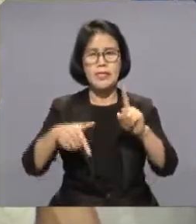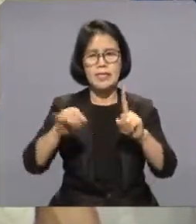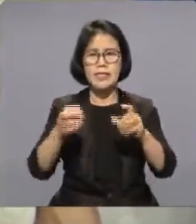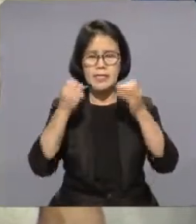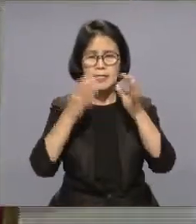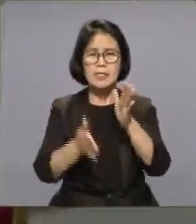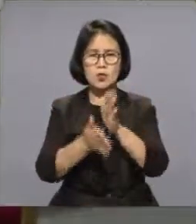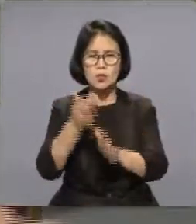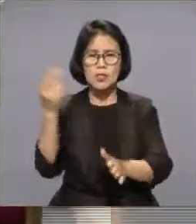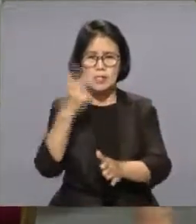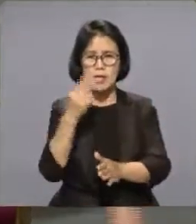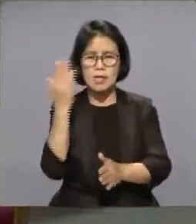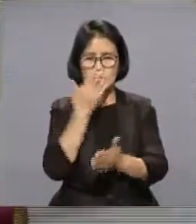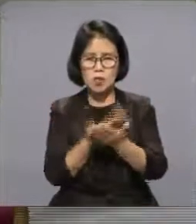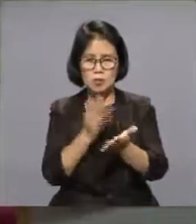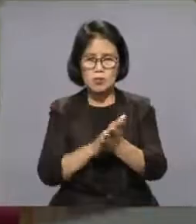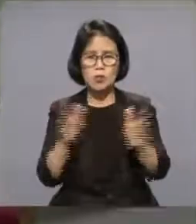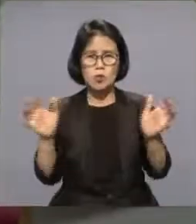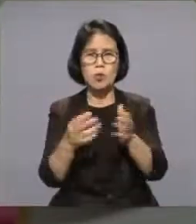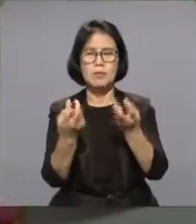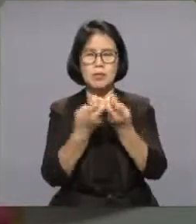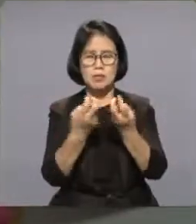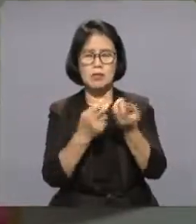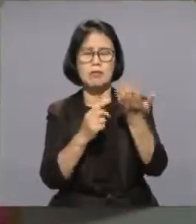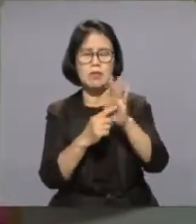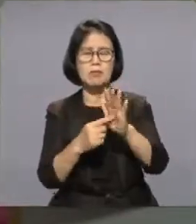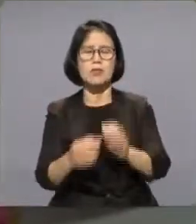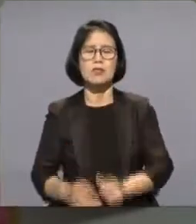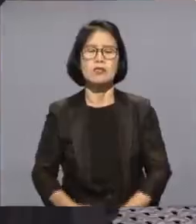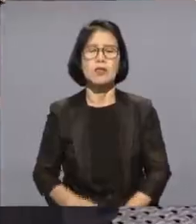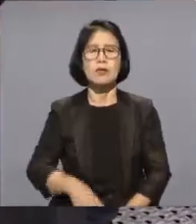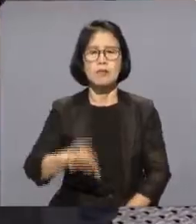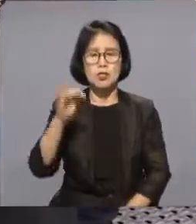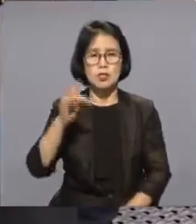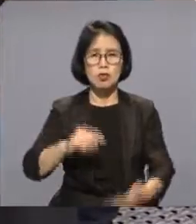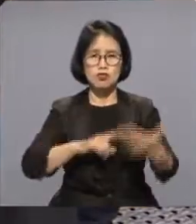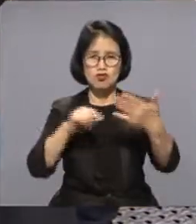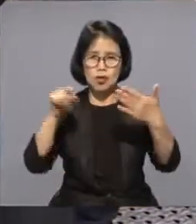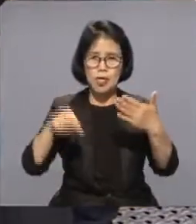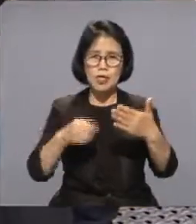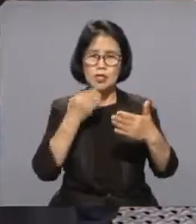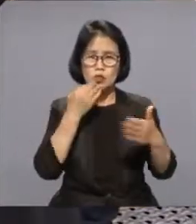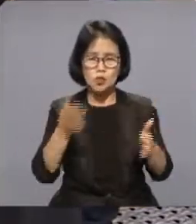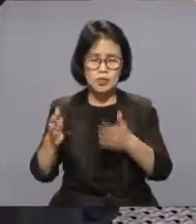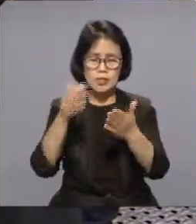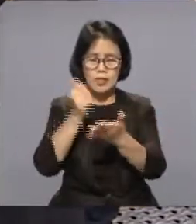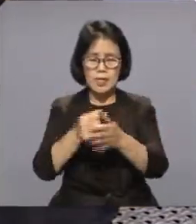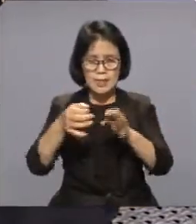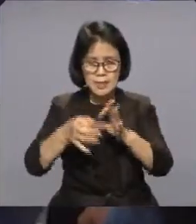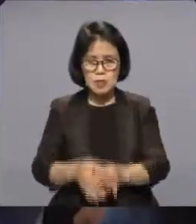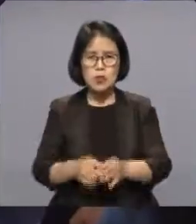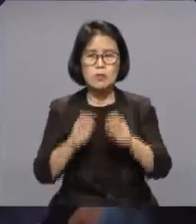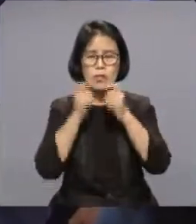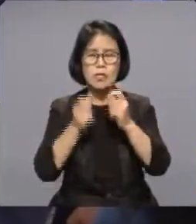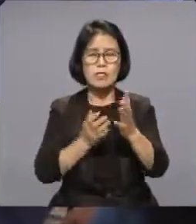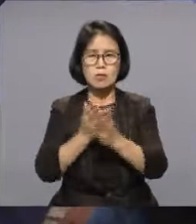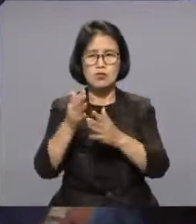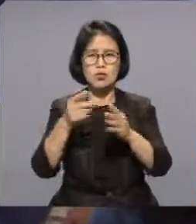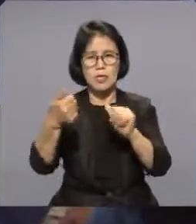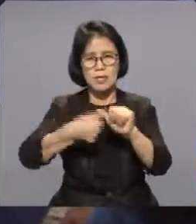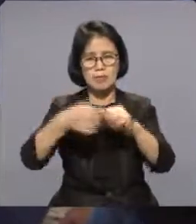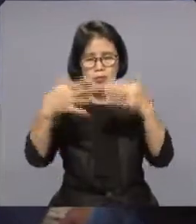신도시 재정비 종합대책을 발표했습니다. 우선 다음 달 안에 도지사 직속 민간 전문가 자문단을